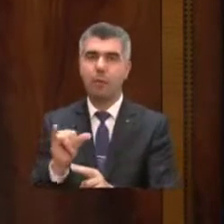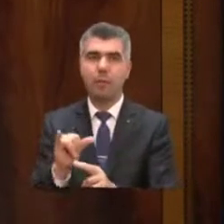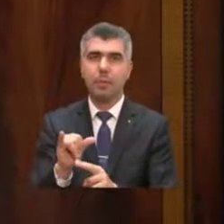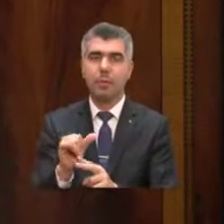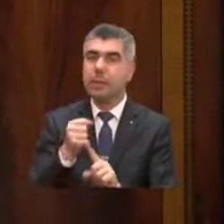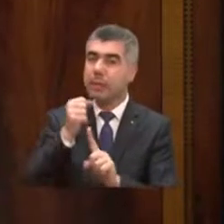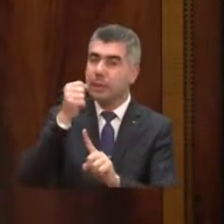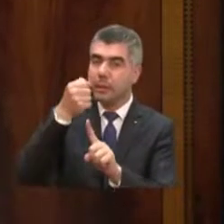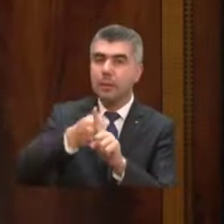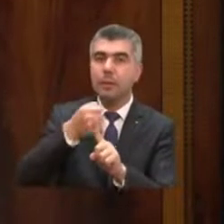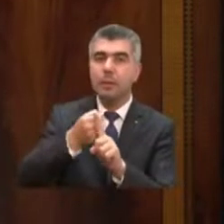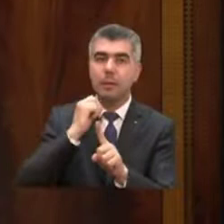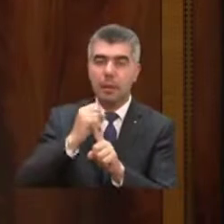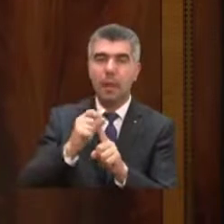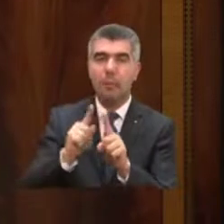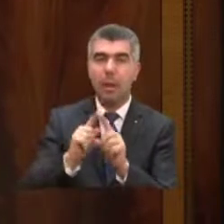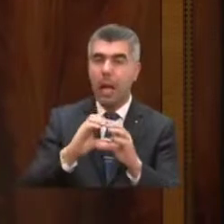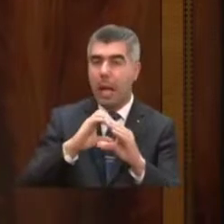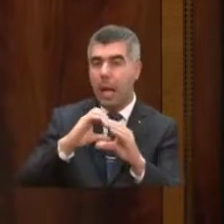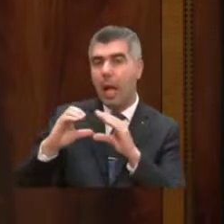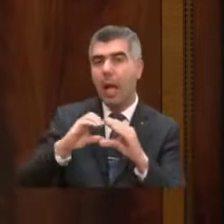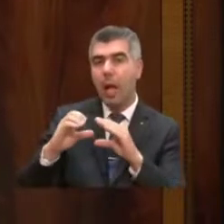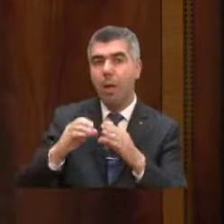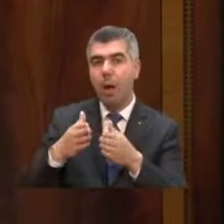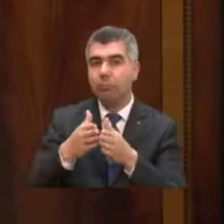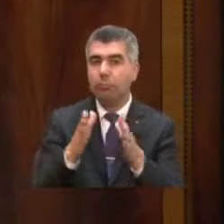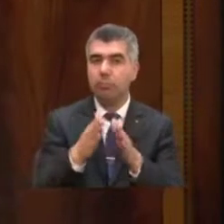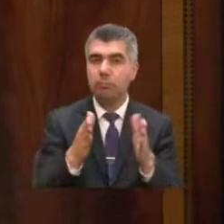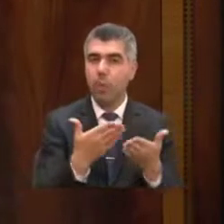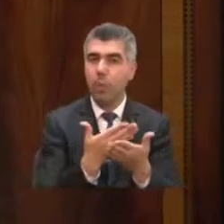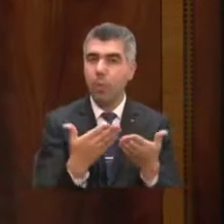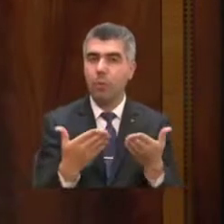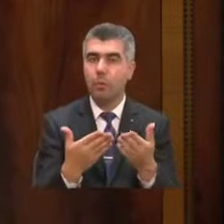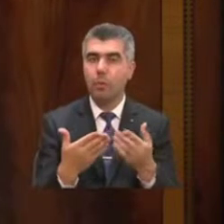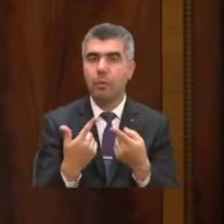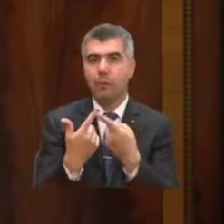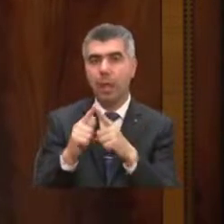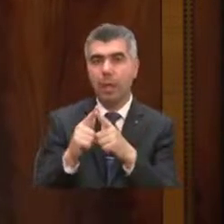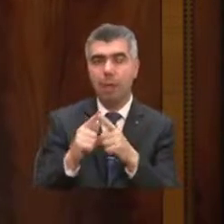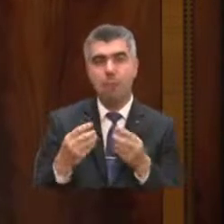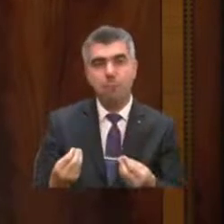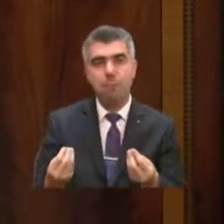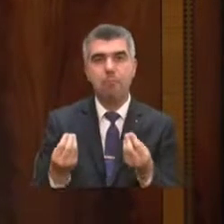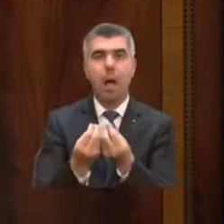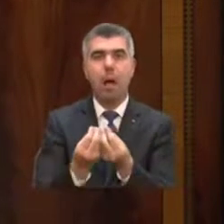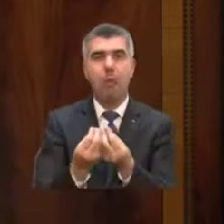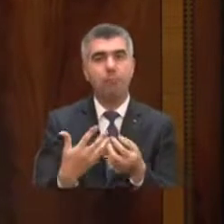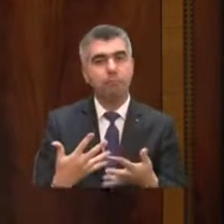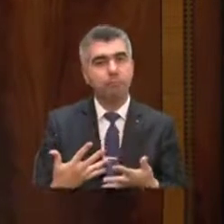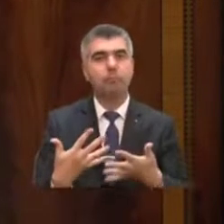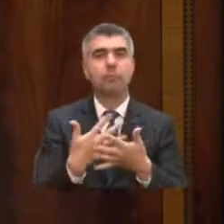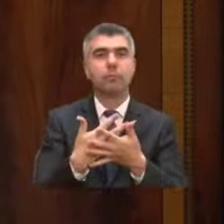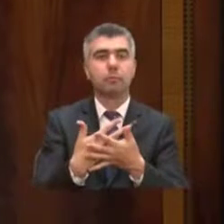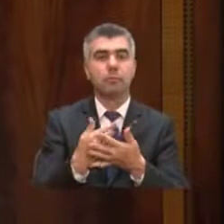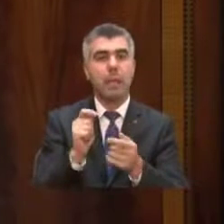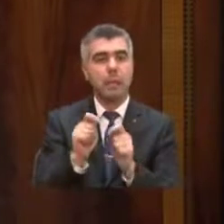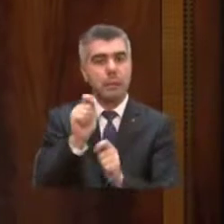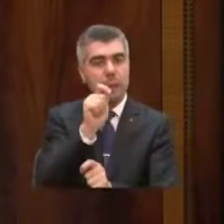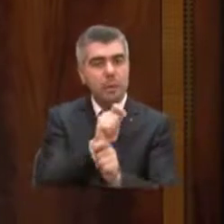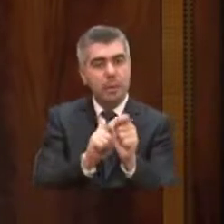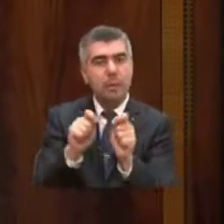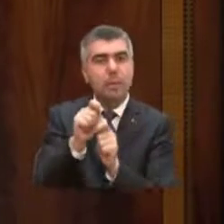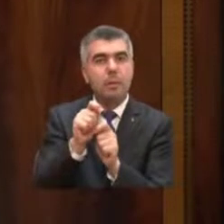فقمنا بإطلاق حوار مفتوح وبناء بين مختلف الشركاء بهدف وضع